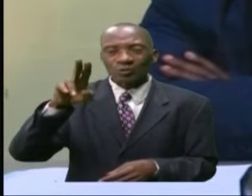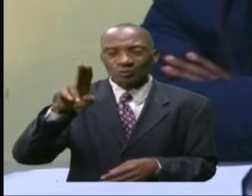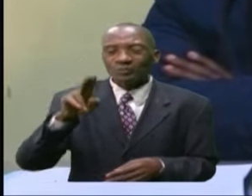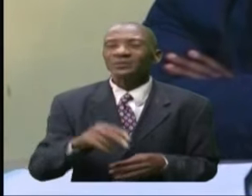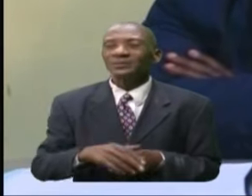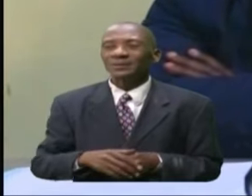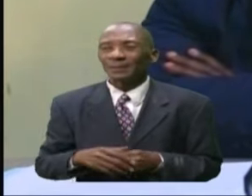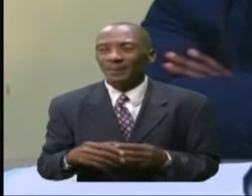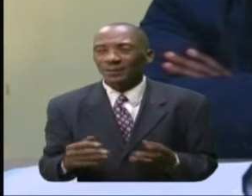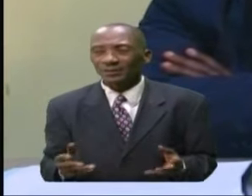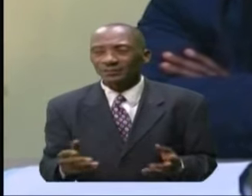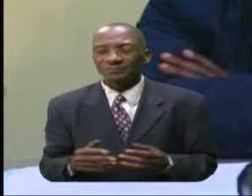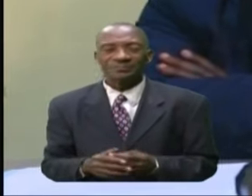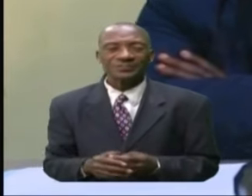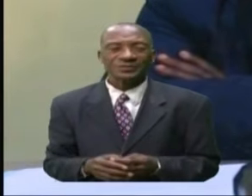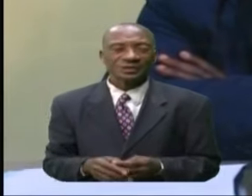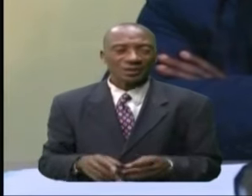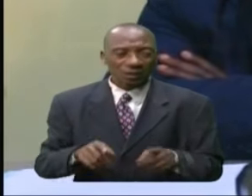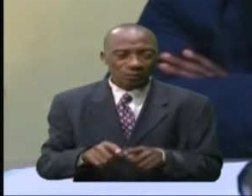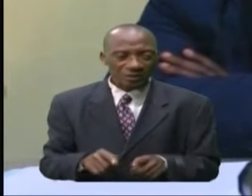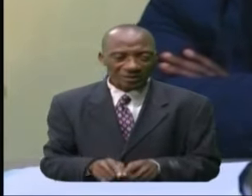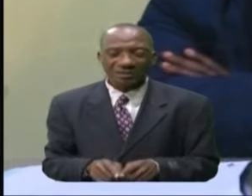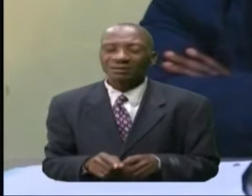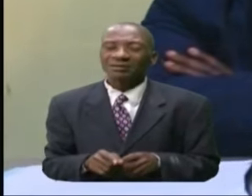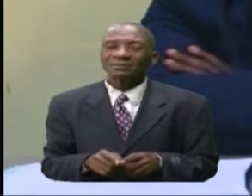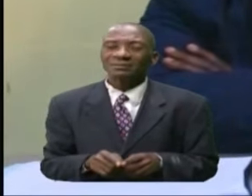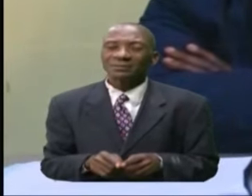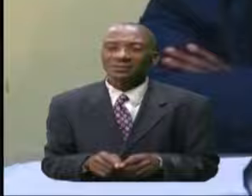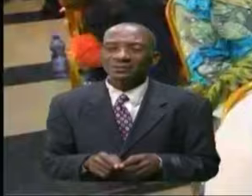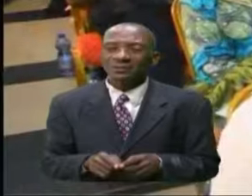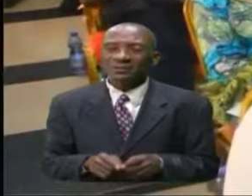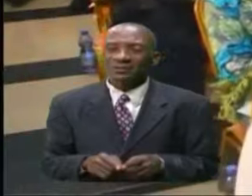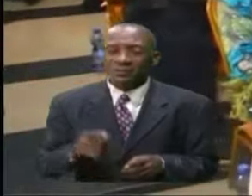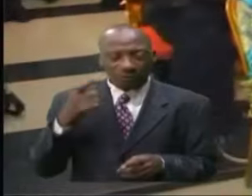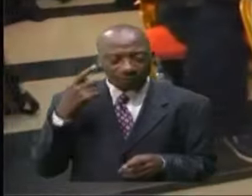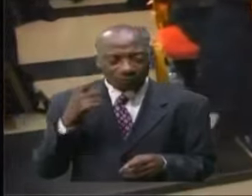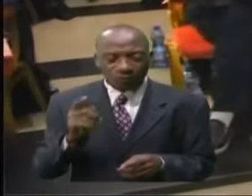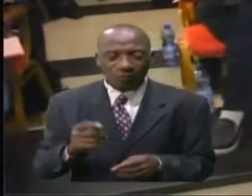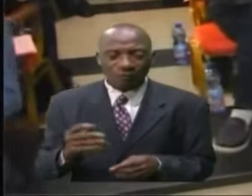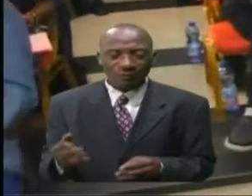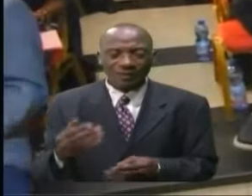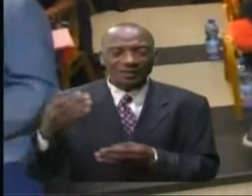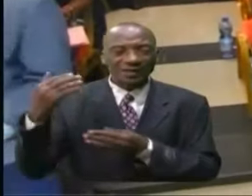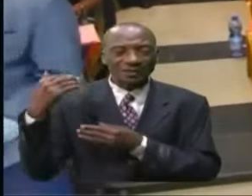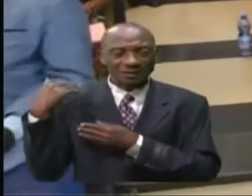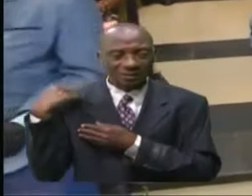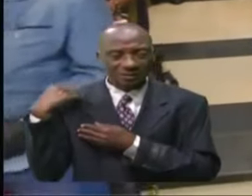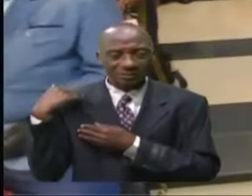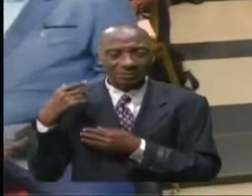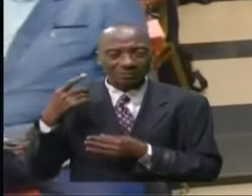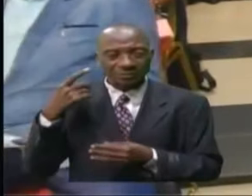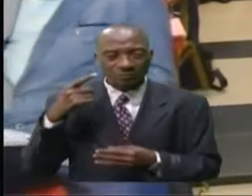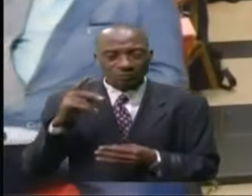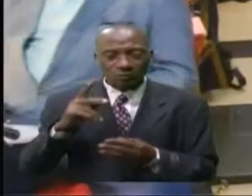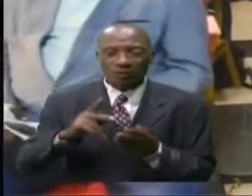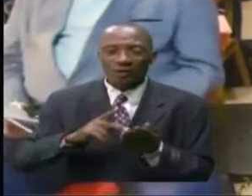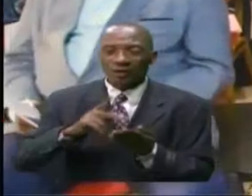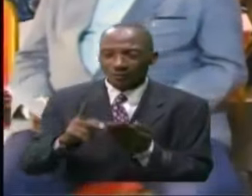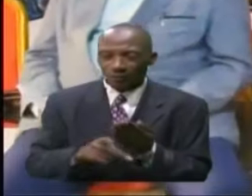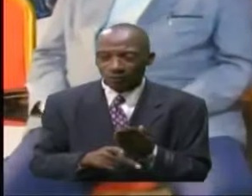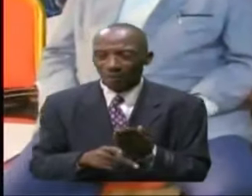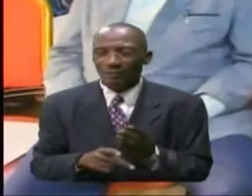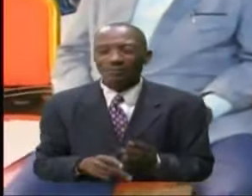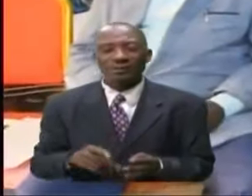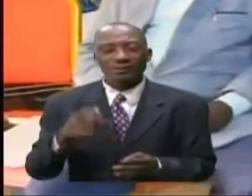territoriales et les incitations développées dans le cadre de la mise en œuvre dont le programme d'investissement pour la